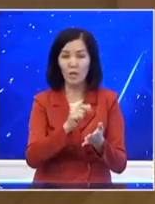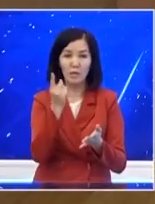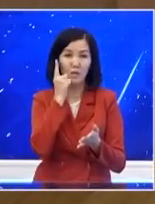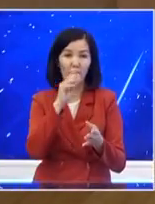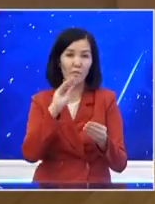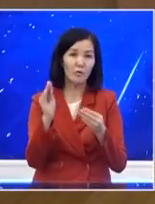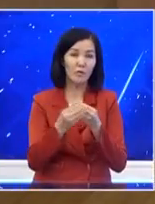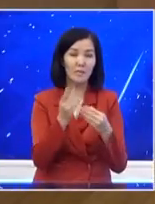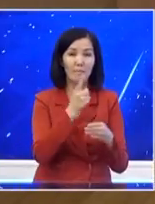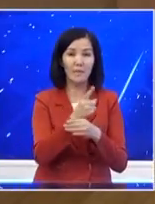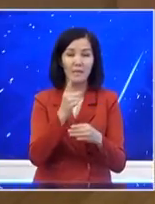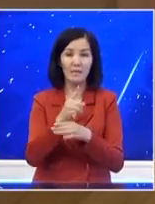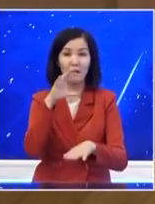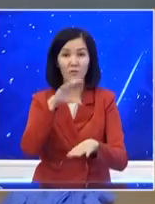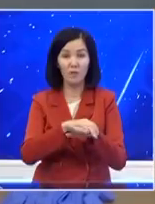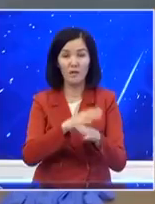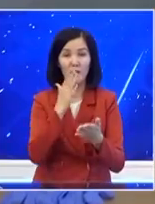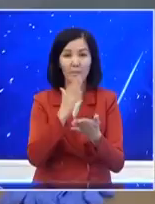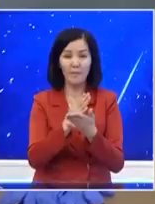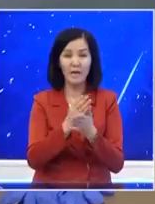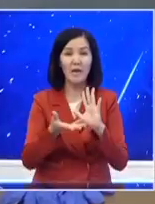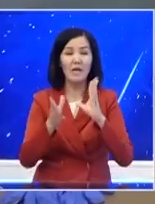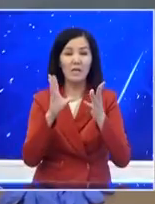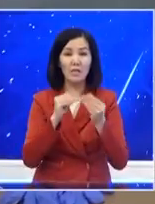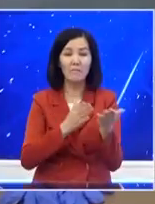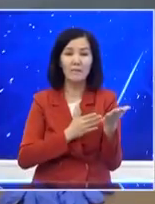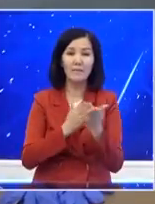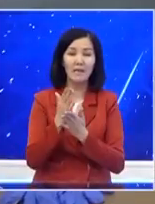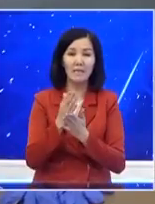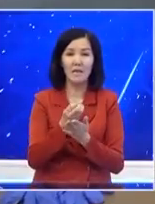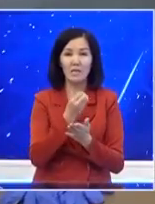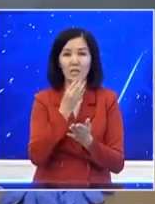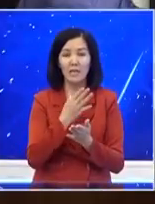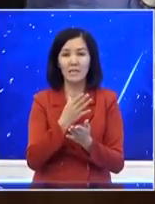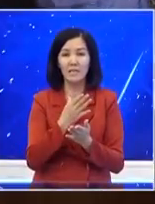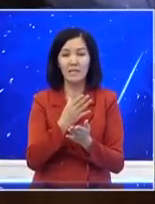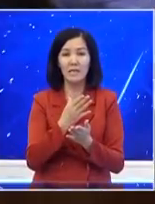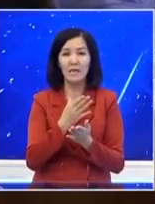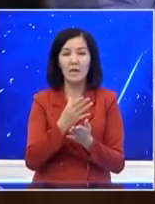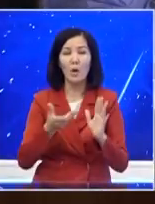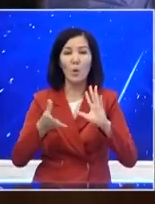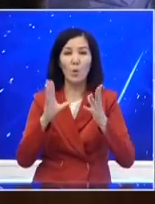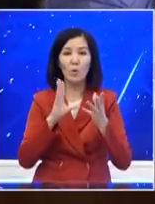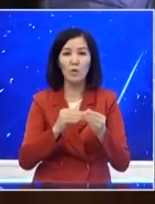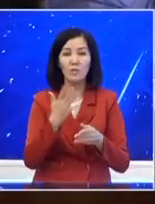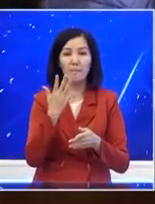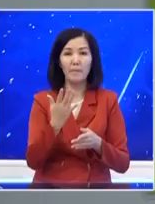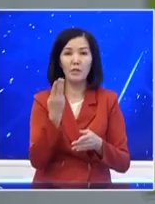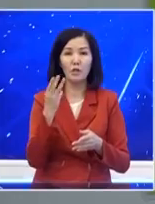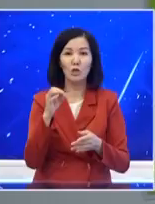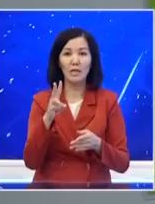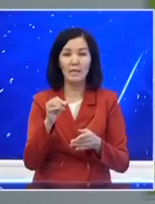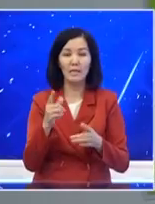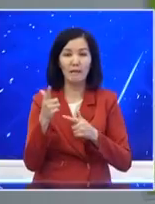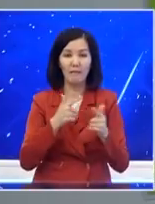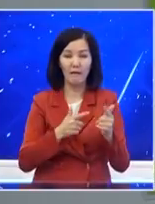тыйым салынған заттармен ұсталып қалған. Жалпы саладағы алғашқы нәтиже жаман емес. Қорытындысы 5-ші шілдеде белгілі